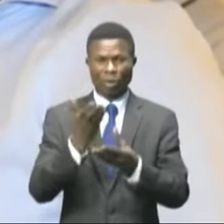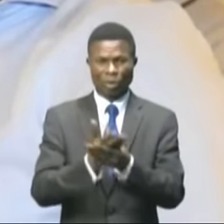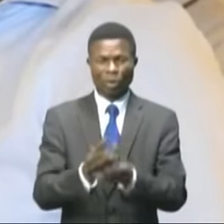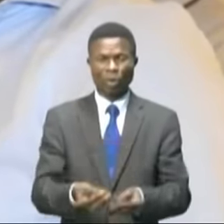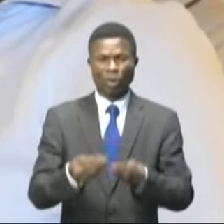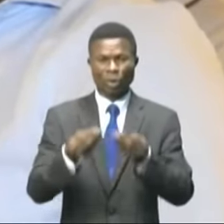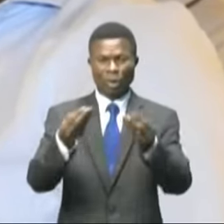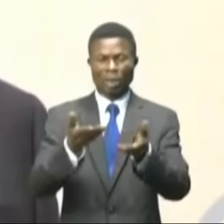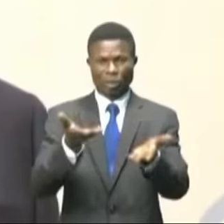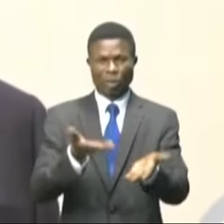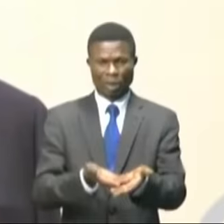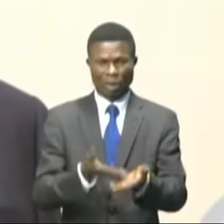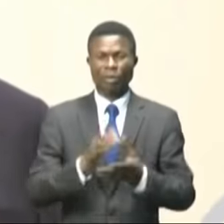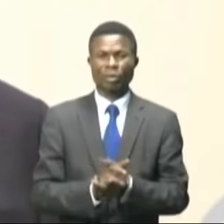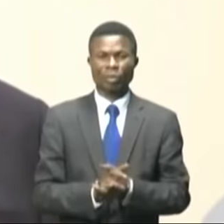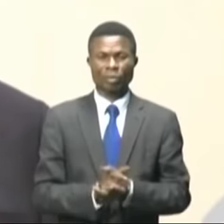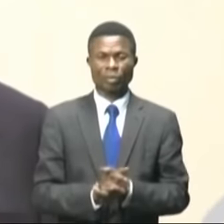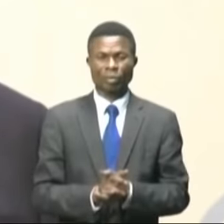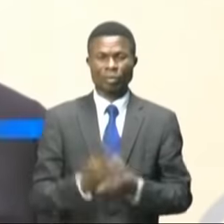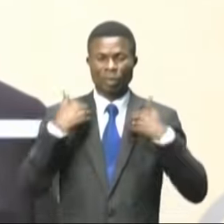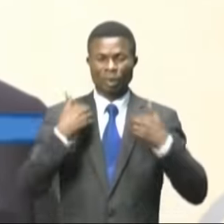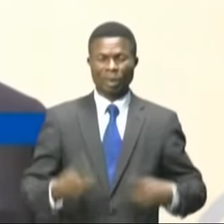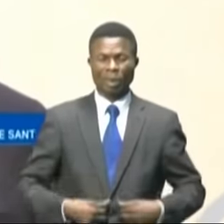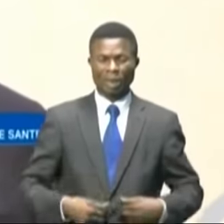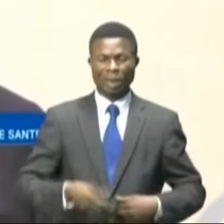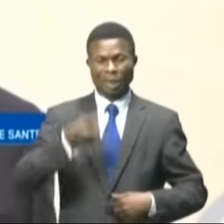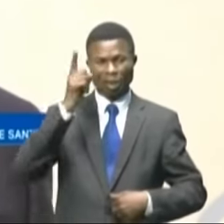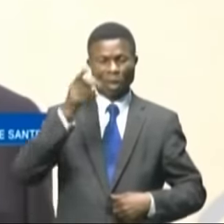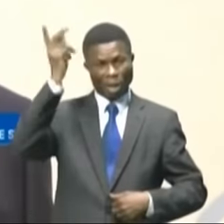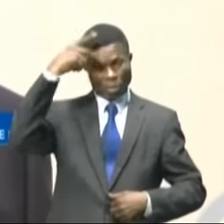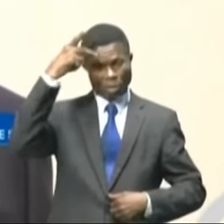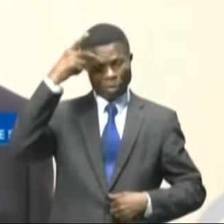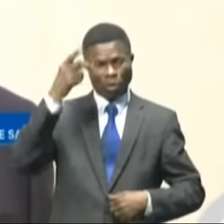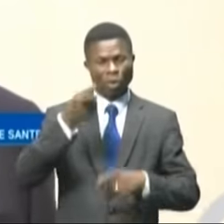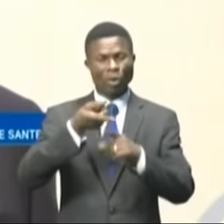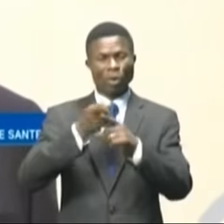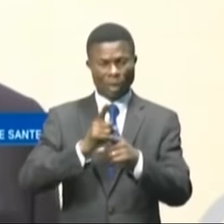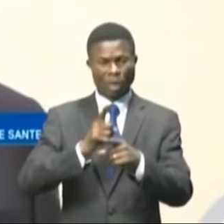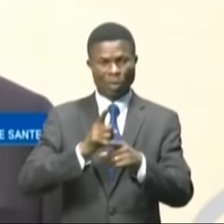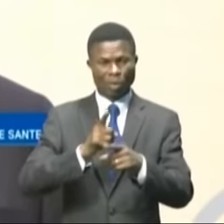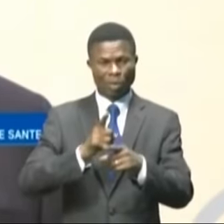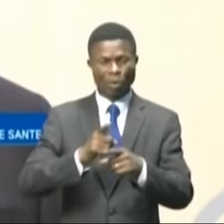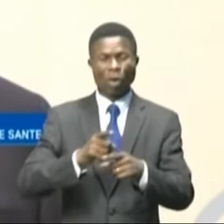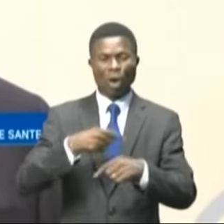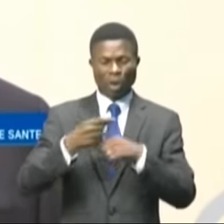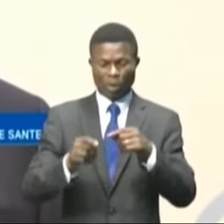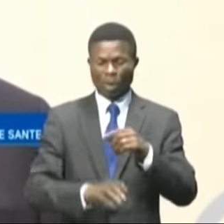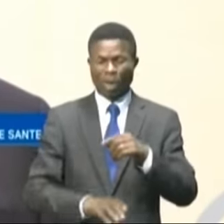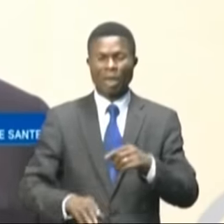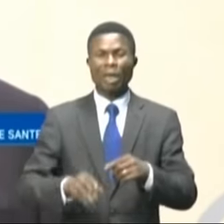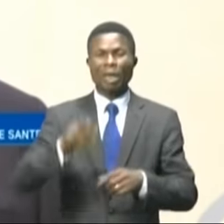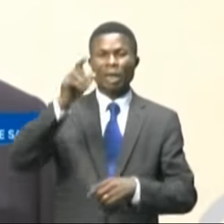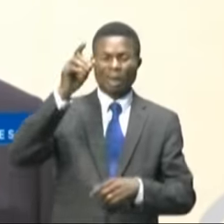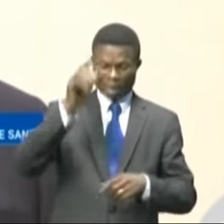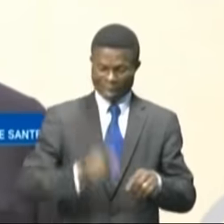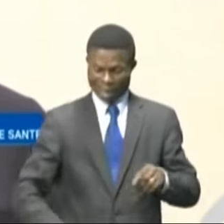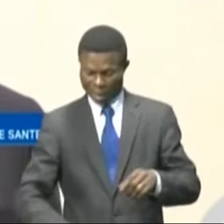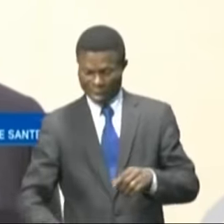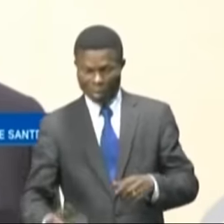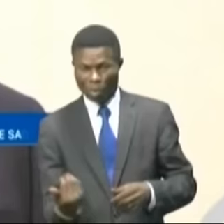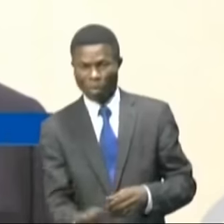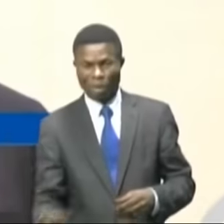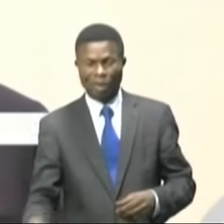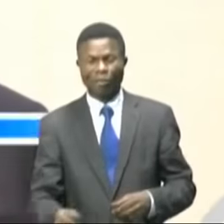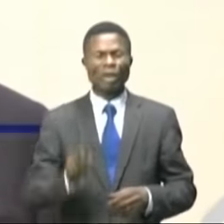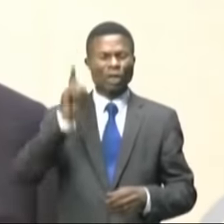en place. Les soins de santé primaire, c'est une politique qui vient du bas vers le haut. Nous allons nous focaliser d'abord sur